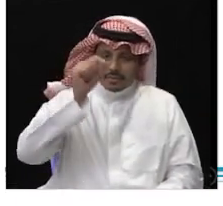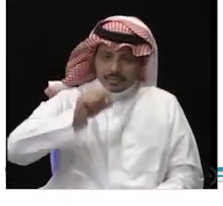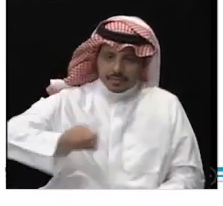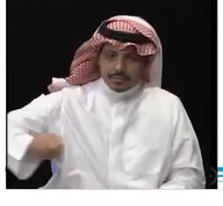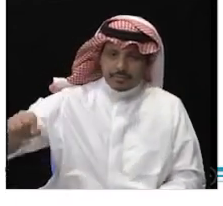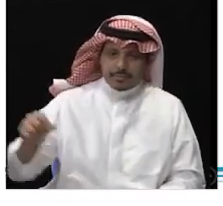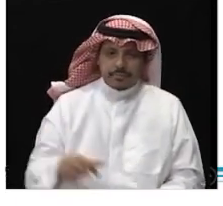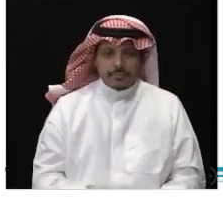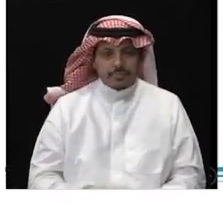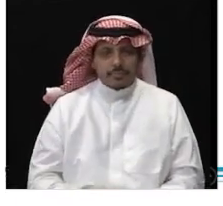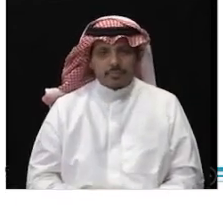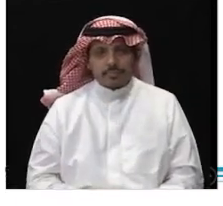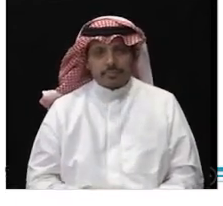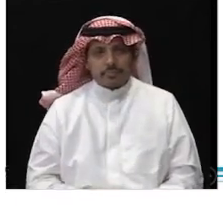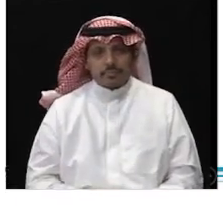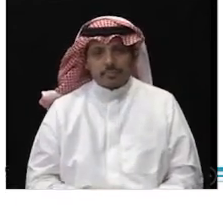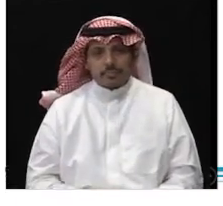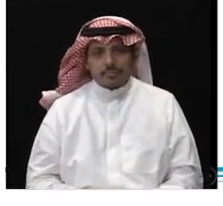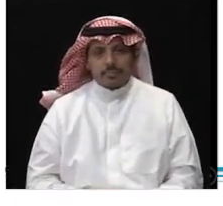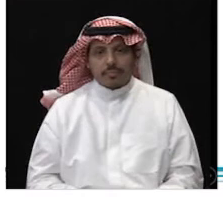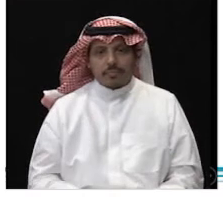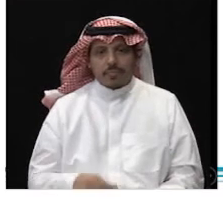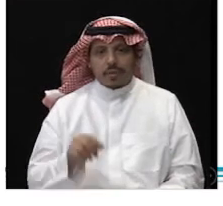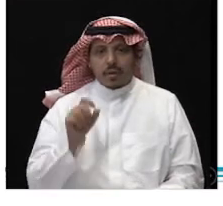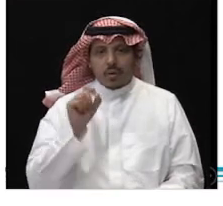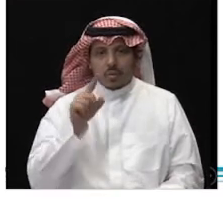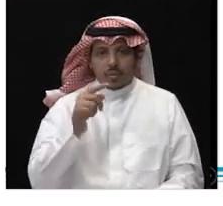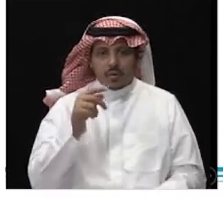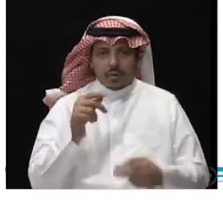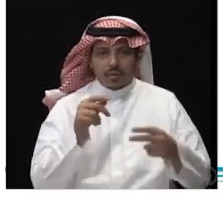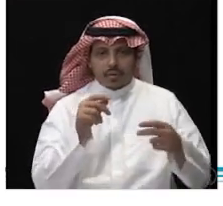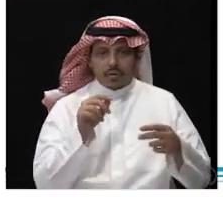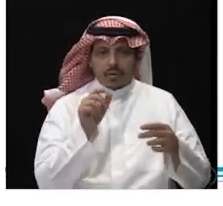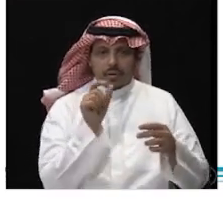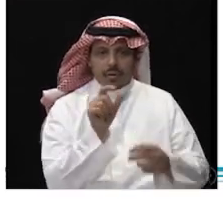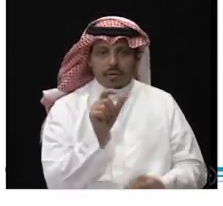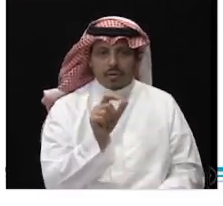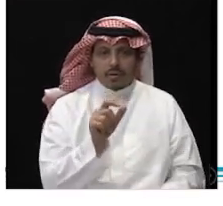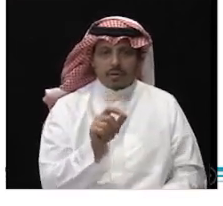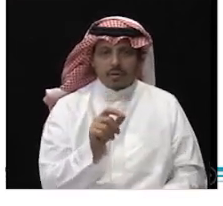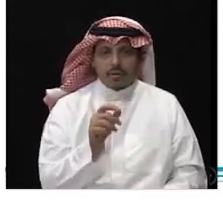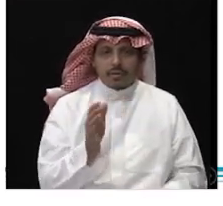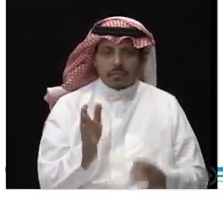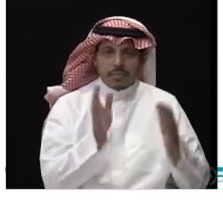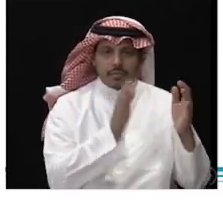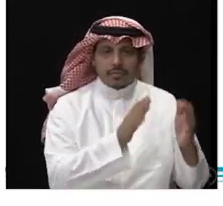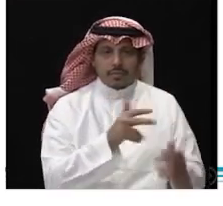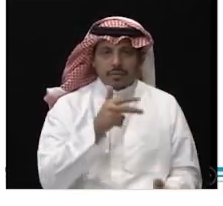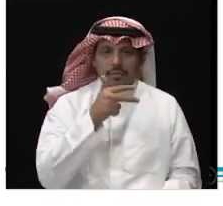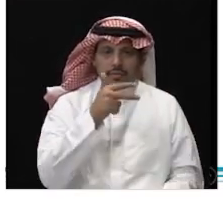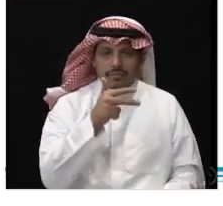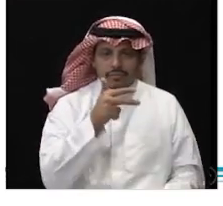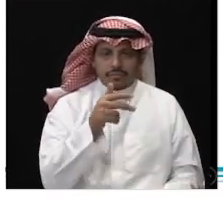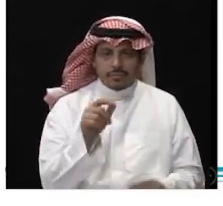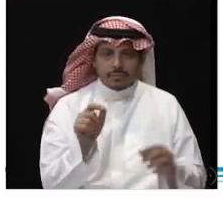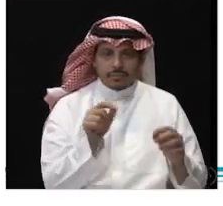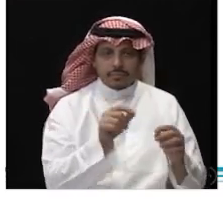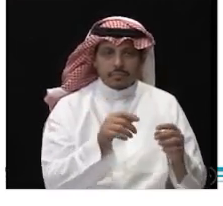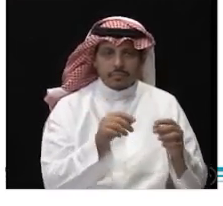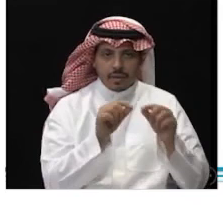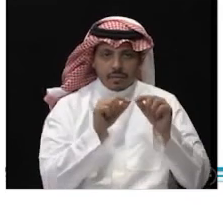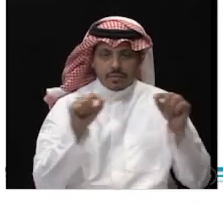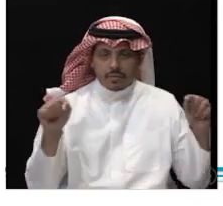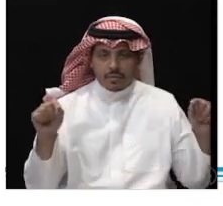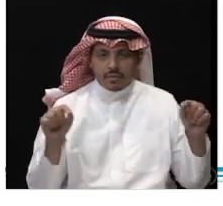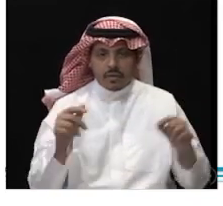الأسفل. لاحظ معي، إذا كانت الغاء في أول الكلمة تكتب على السطر فقط، وفي وسط الكلمة كذلك على السطر، في